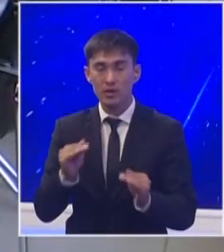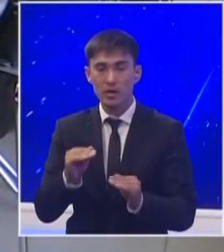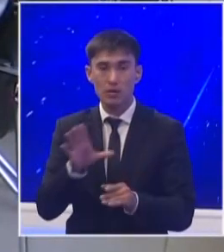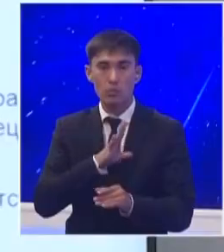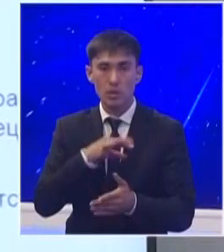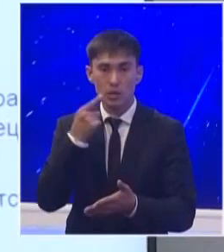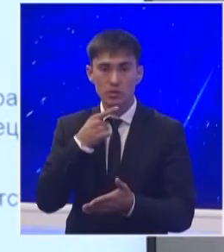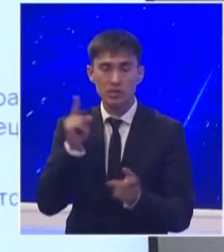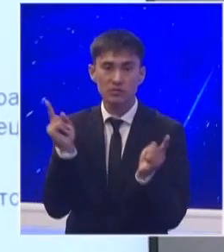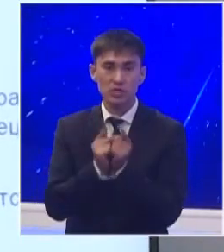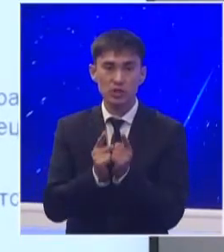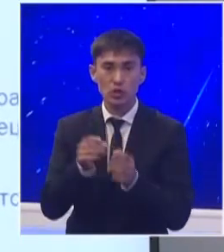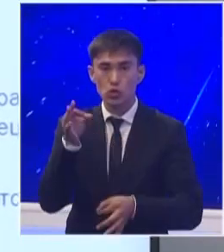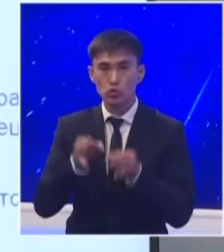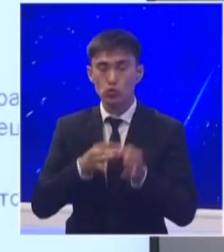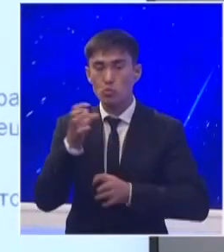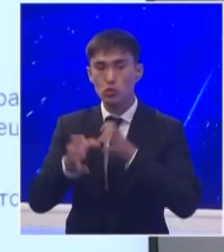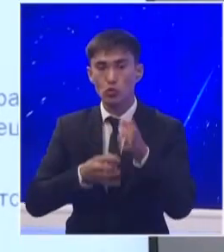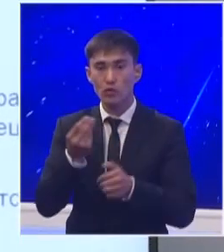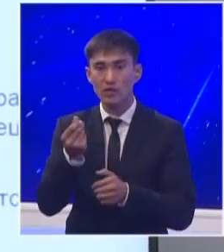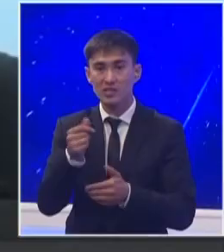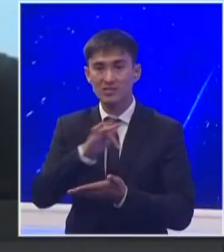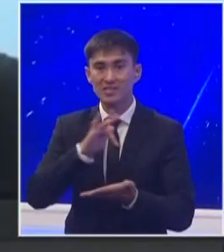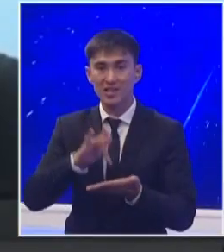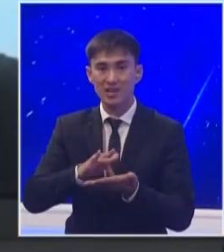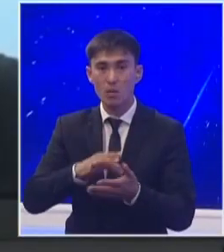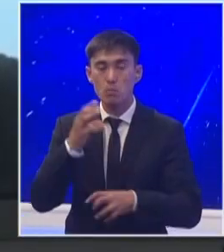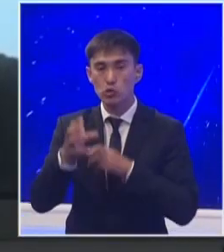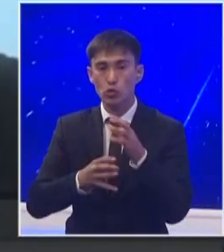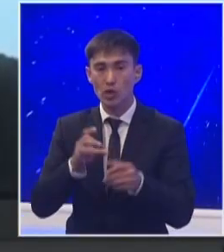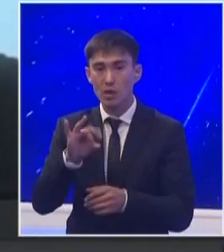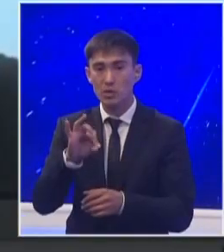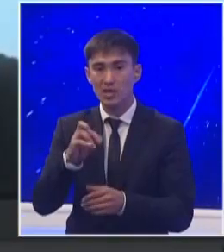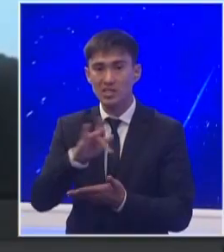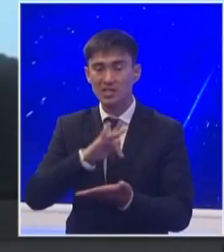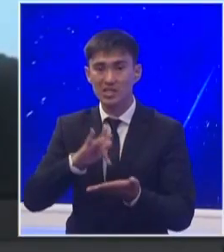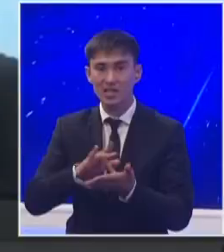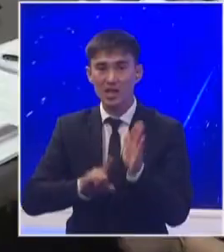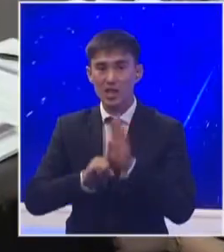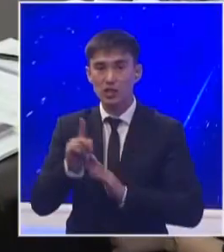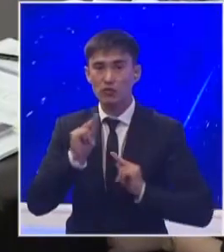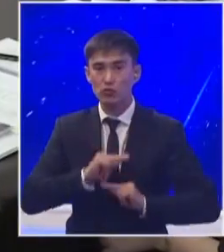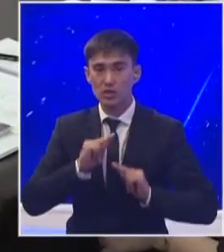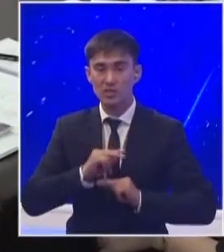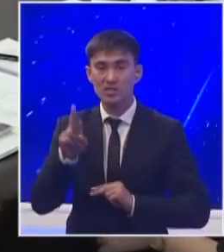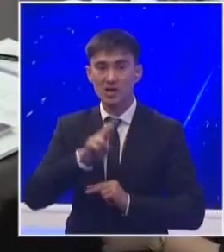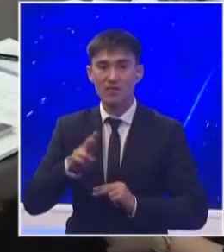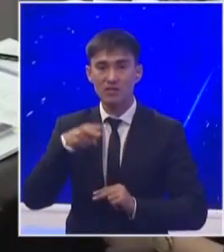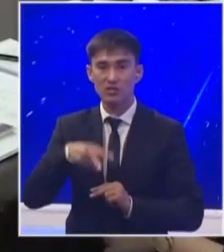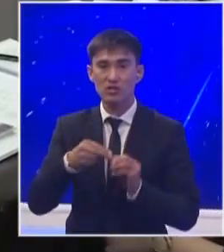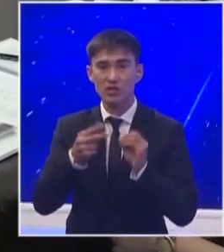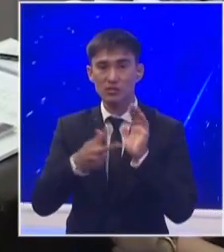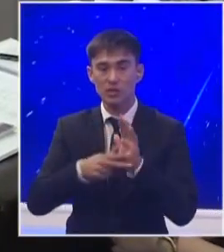было отмечено, на встрече суд Международного финансового центра и Международный арбитражный центр начали функционировать с января